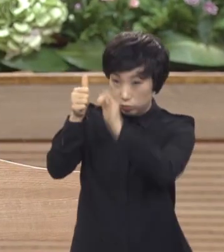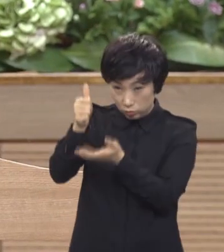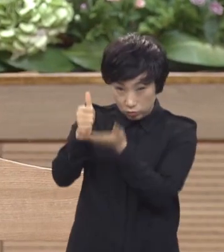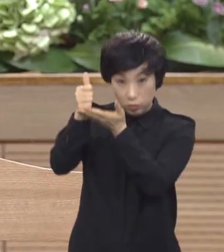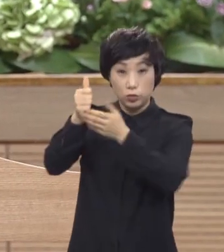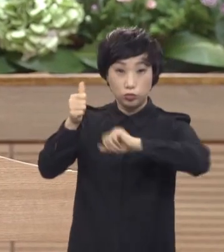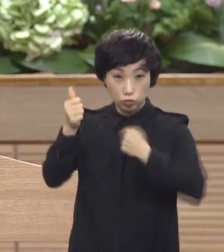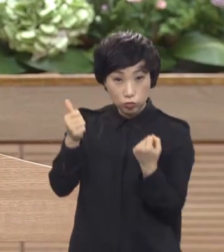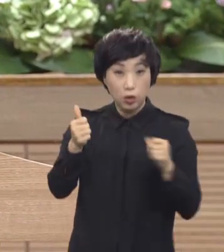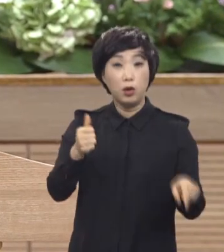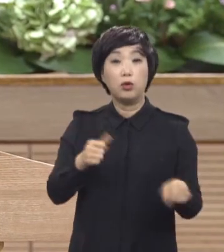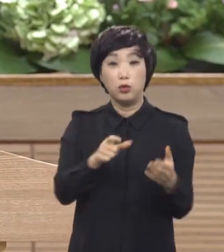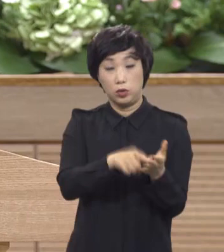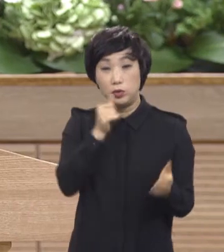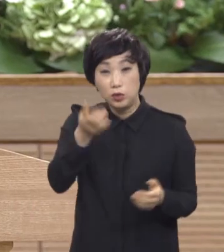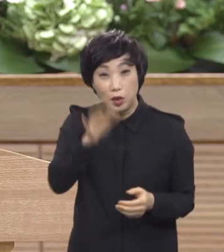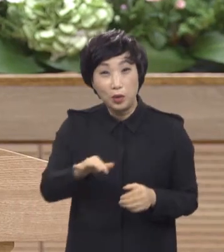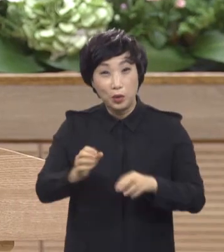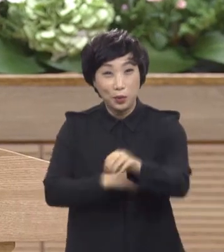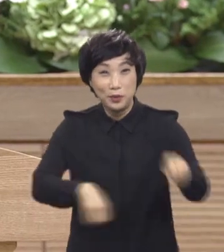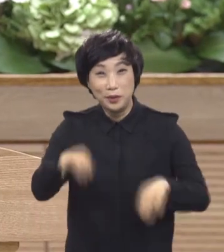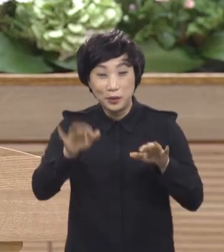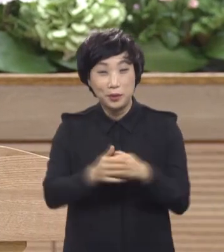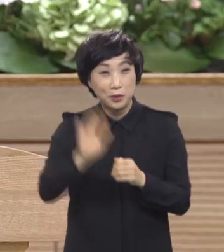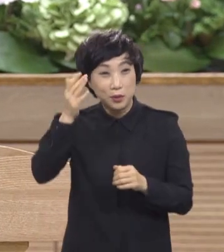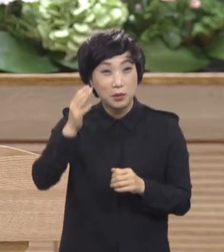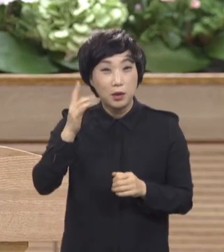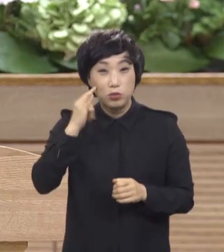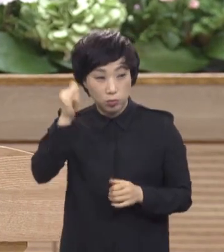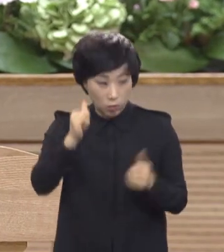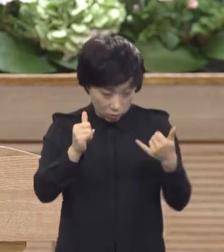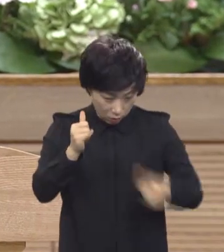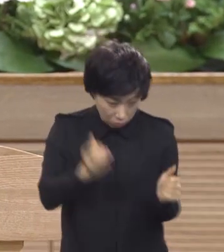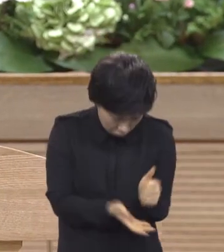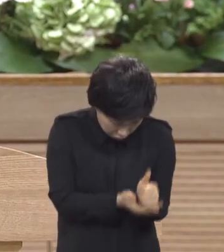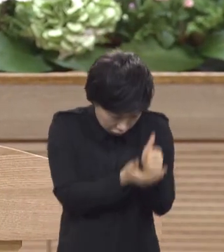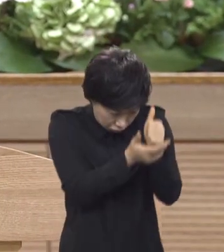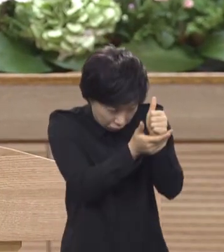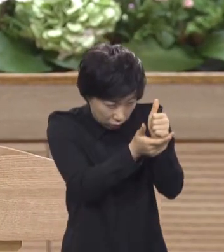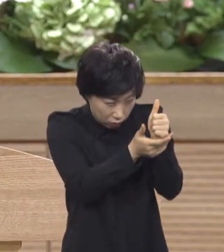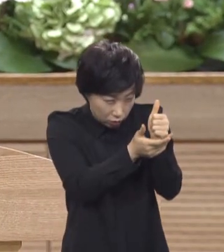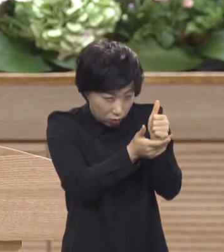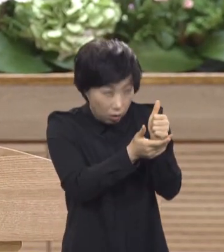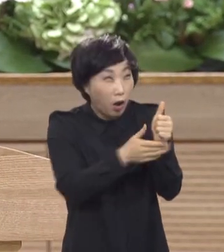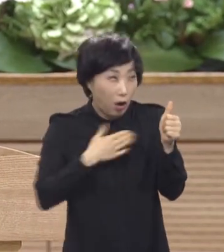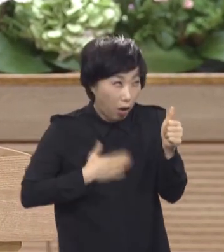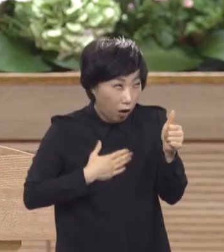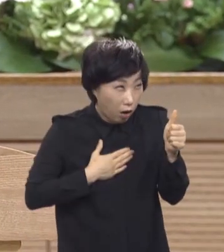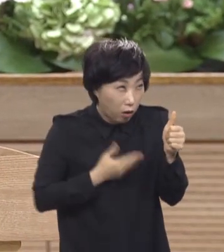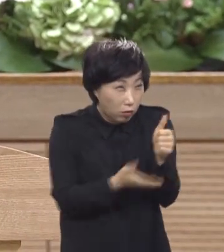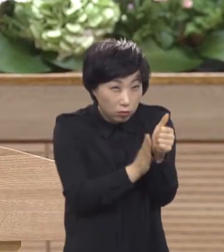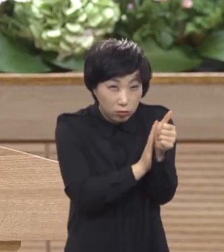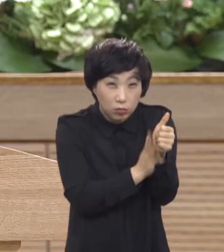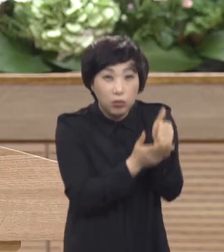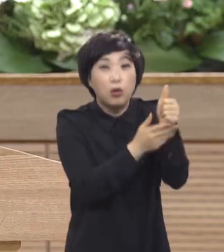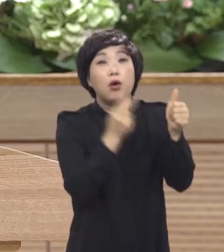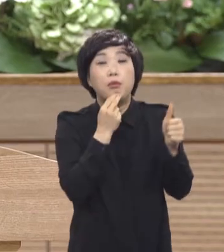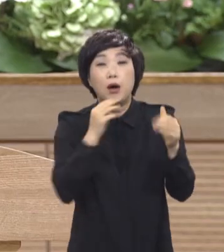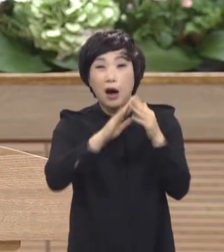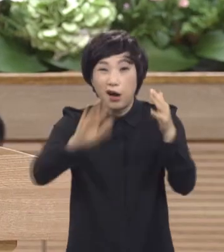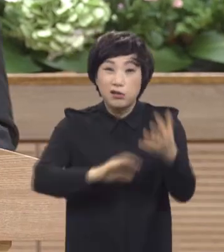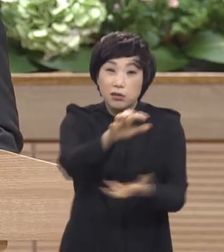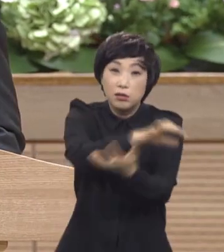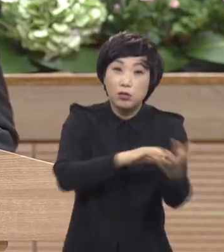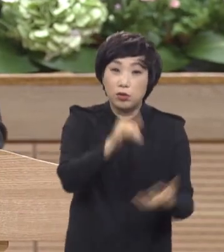요새는 부모가 자녀에게 순종 안 하면 바닥 나버립니다 집구석이 꼬라지게 안 됩니다 또